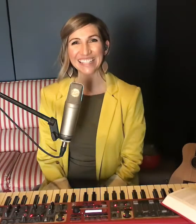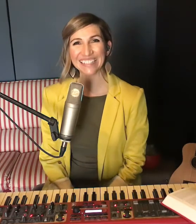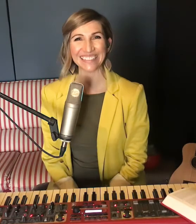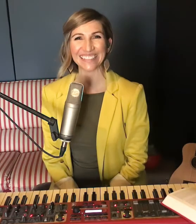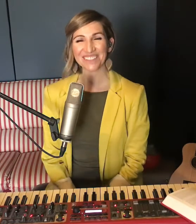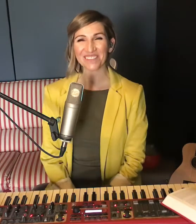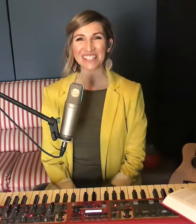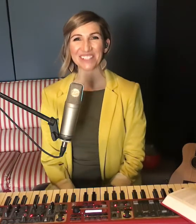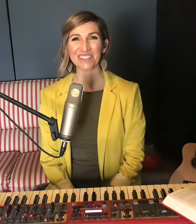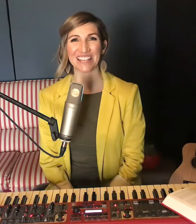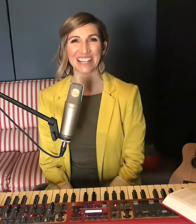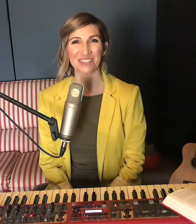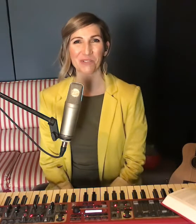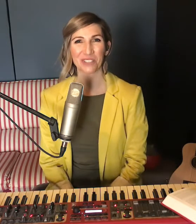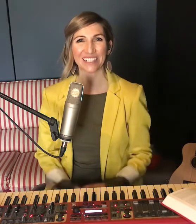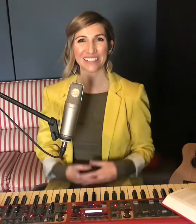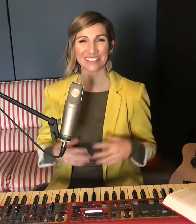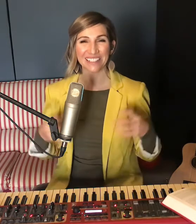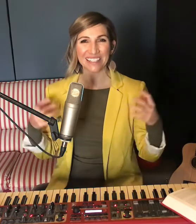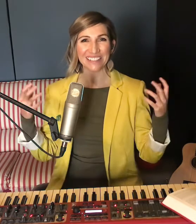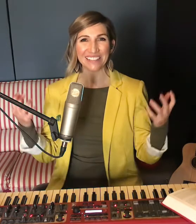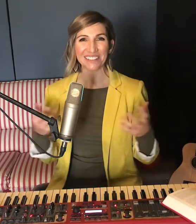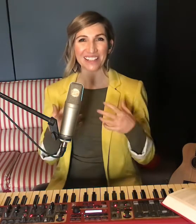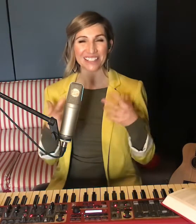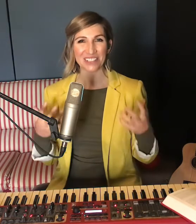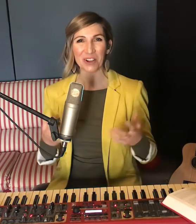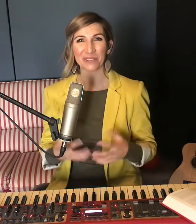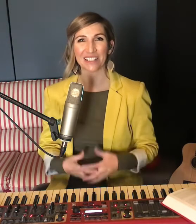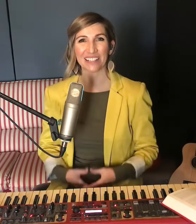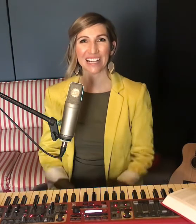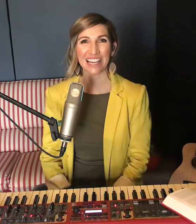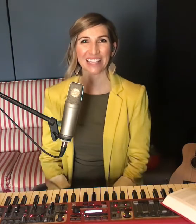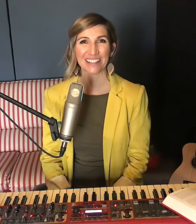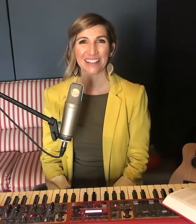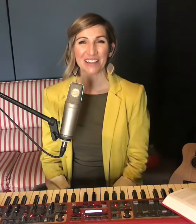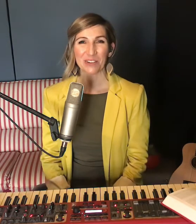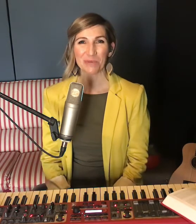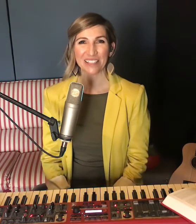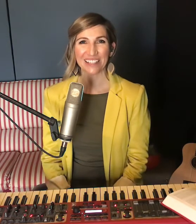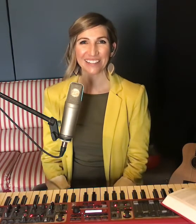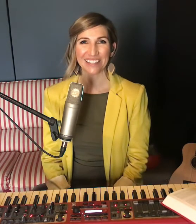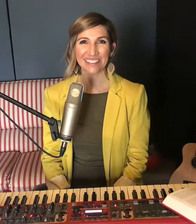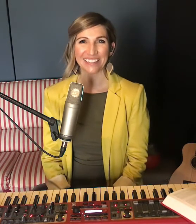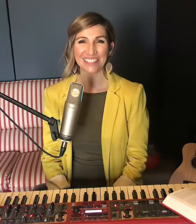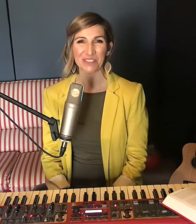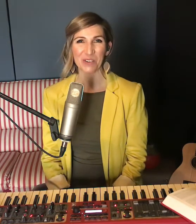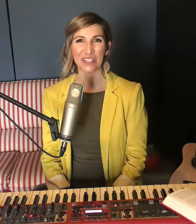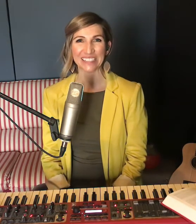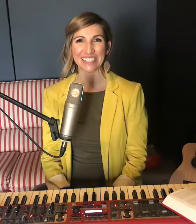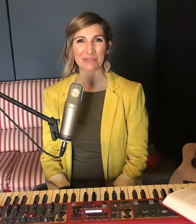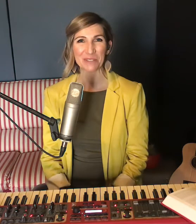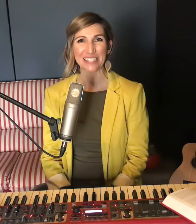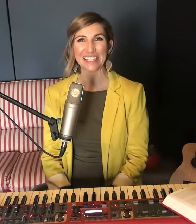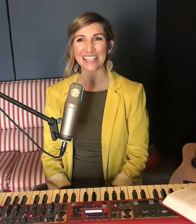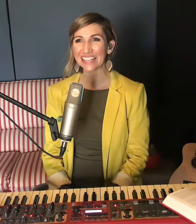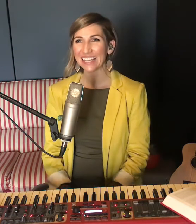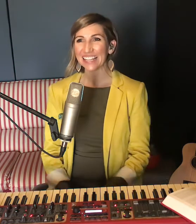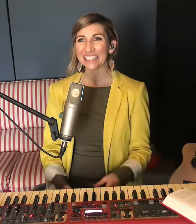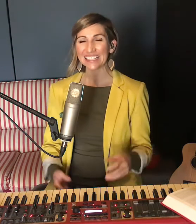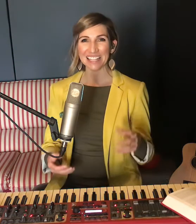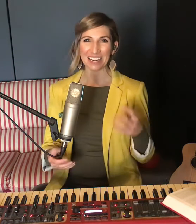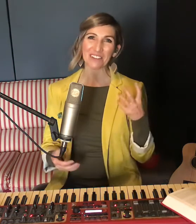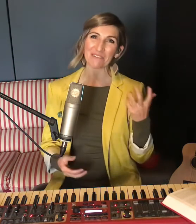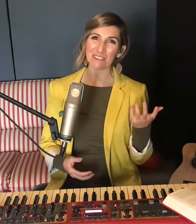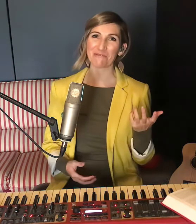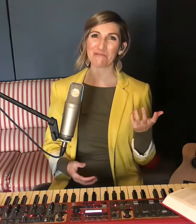Goeiemôre julle. Dit is vir my so lekker om ook te kan deel wees en saam te kan kuier op hierdie aanlyn diens vanoggend en ek moet sê,